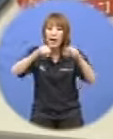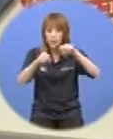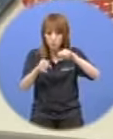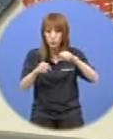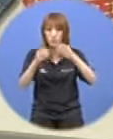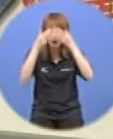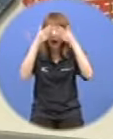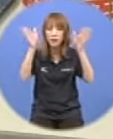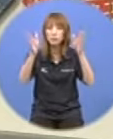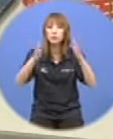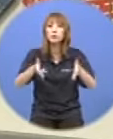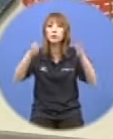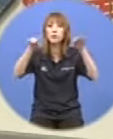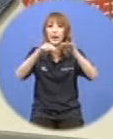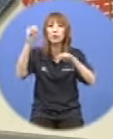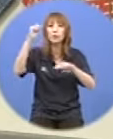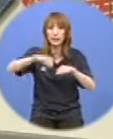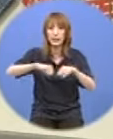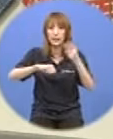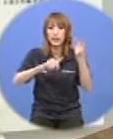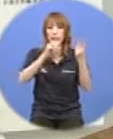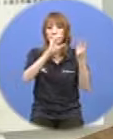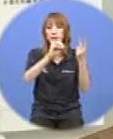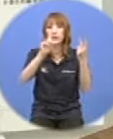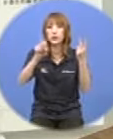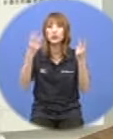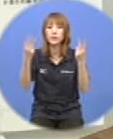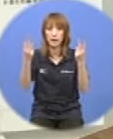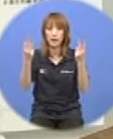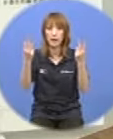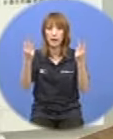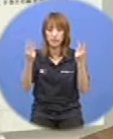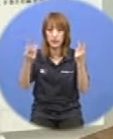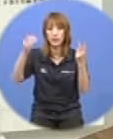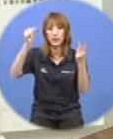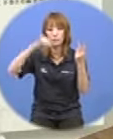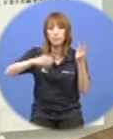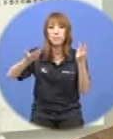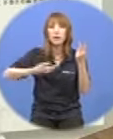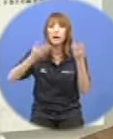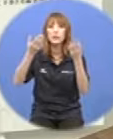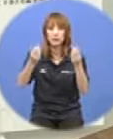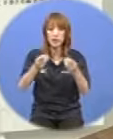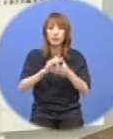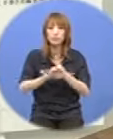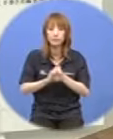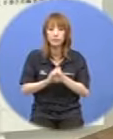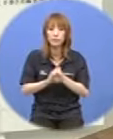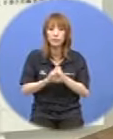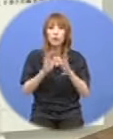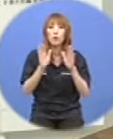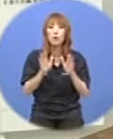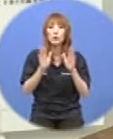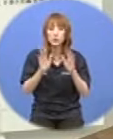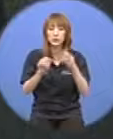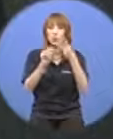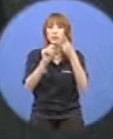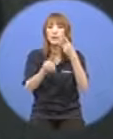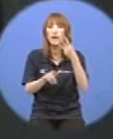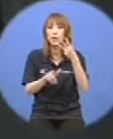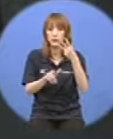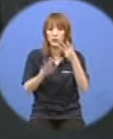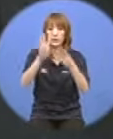で、2013年にその認定をいただいたんですけど、はい、今年の3月に